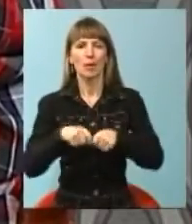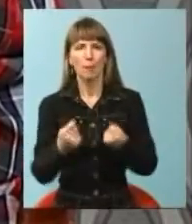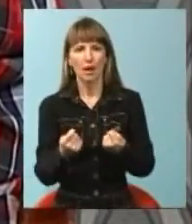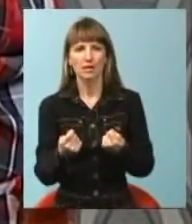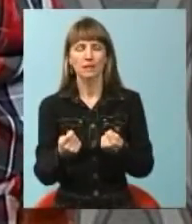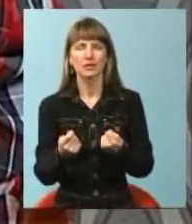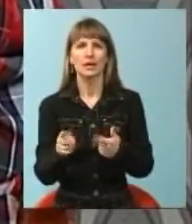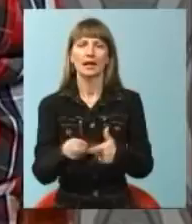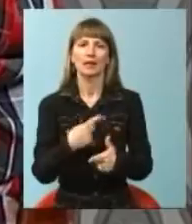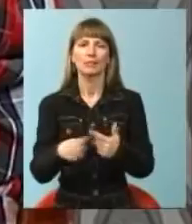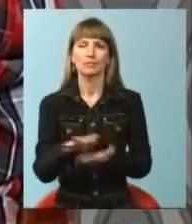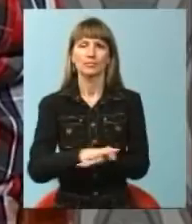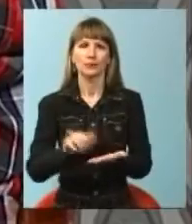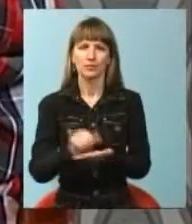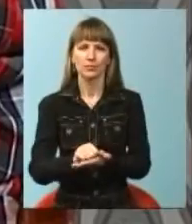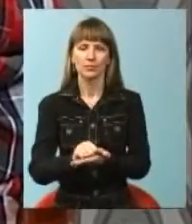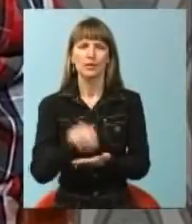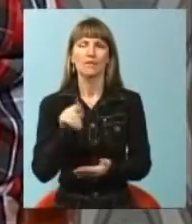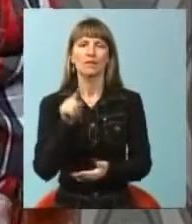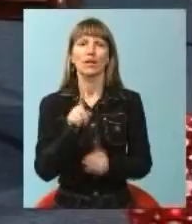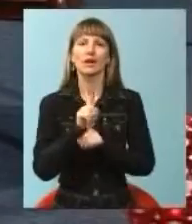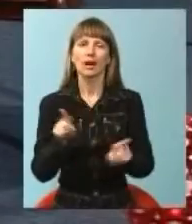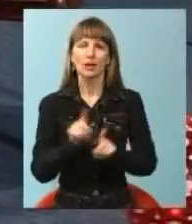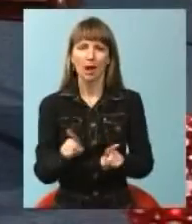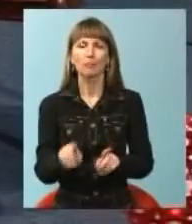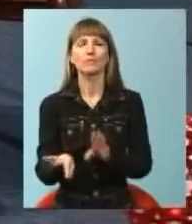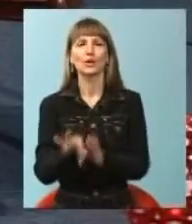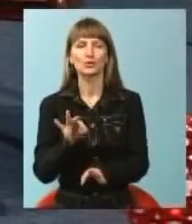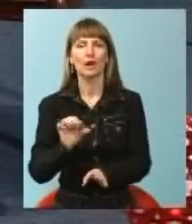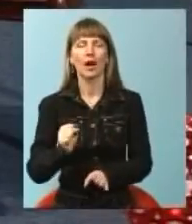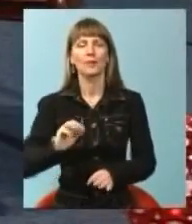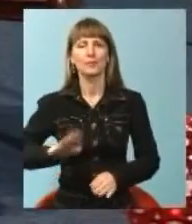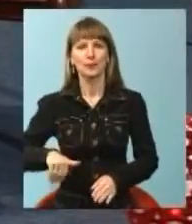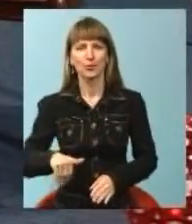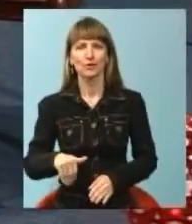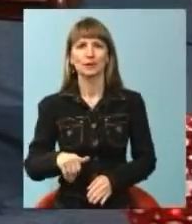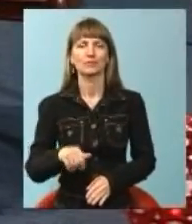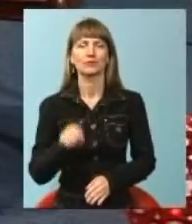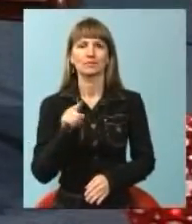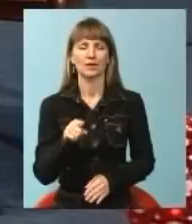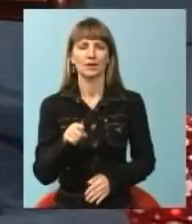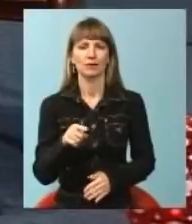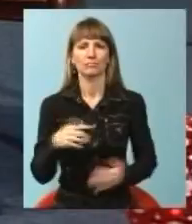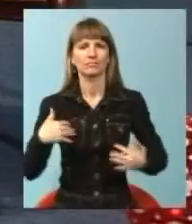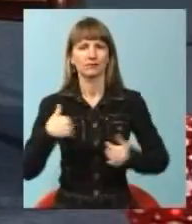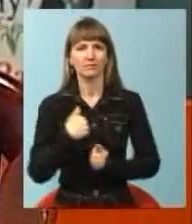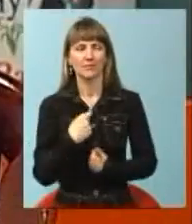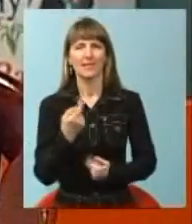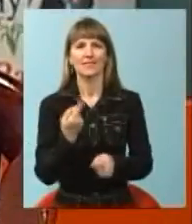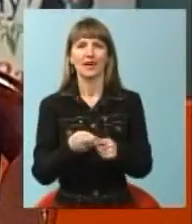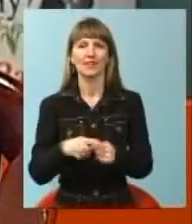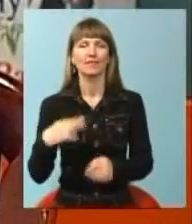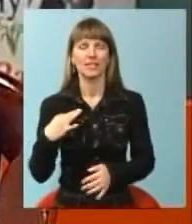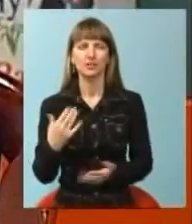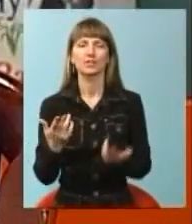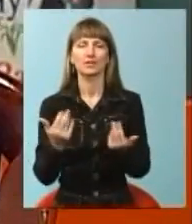або зіпсувалася. Ну, тобто воно якось реклама спрацювала, але потім ти розчарувався трішки у цій речі. Так.